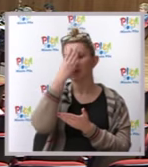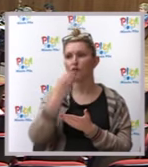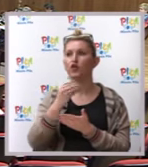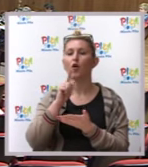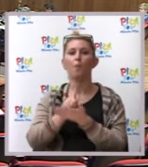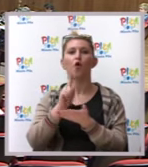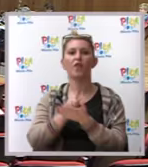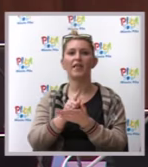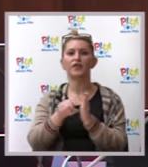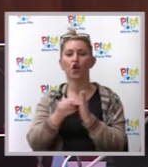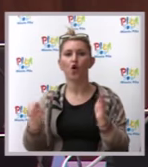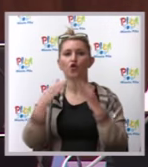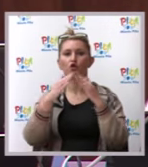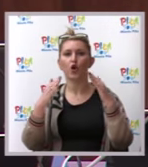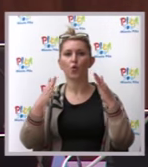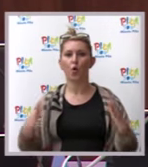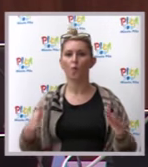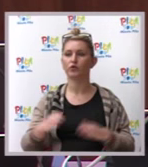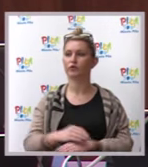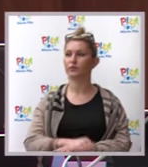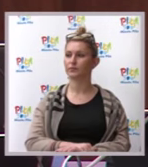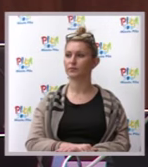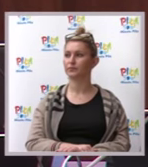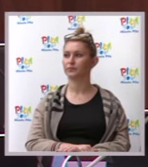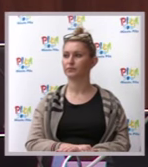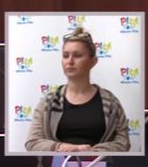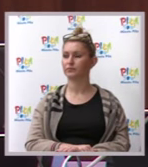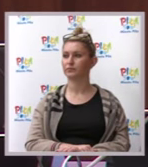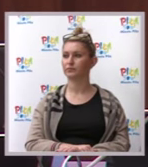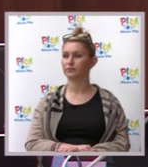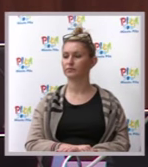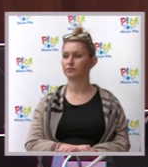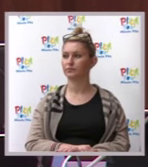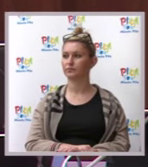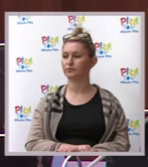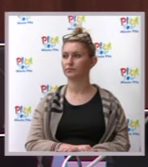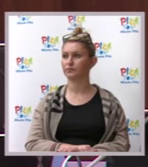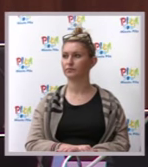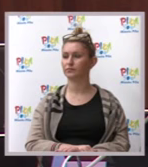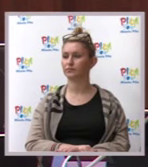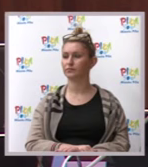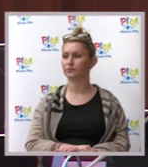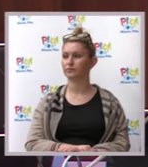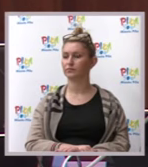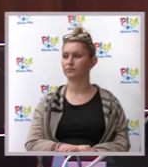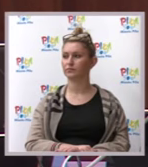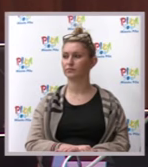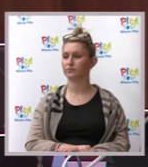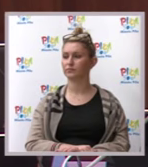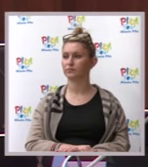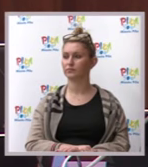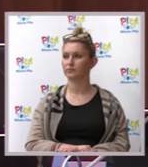druk numer 339. Także i ten punkt w imieniu prezydenta zreferuje pani skarbnik Ewelina